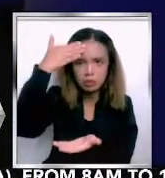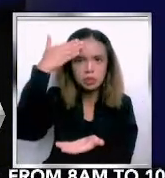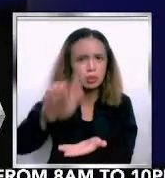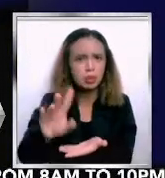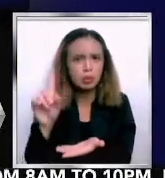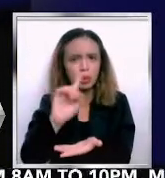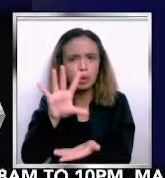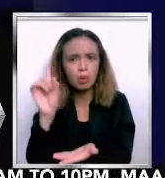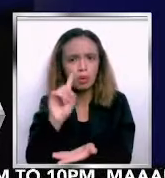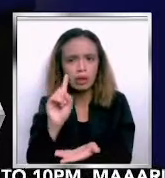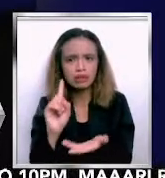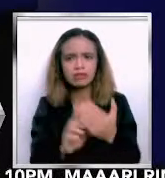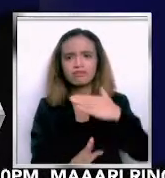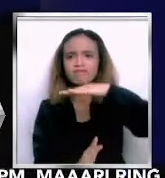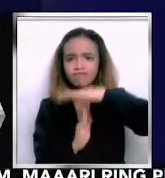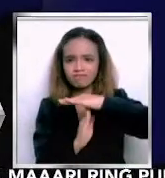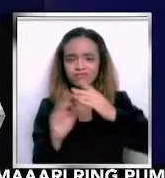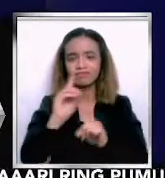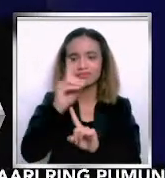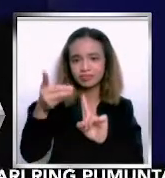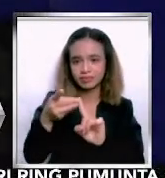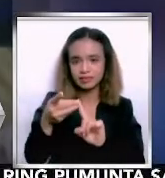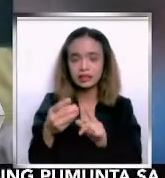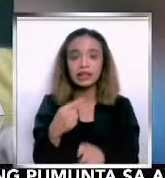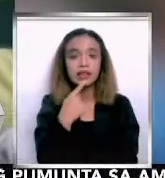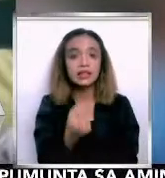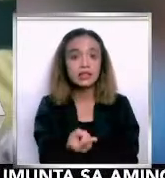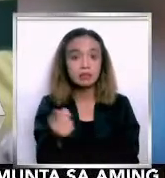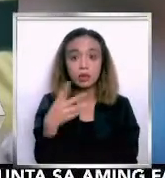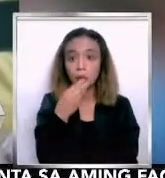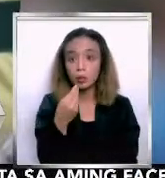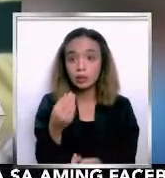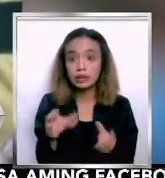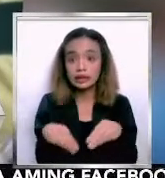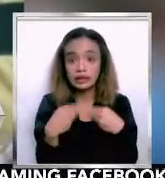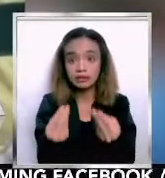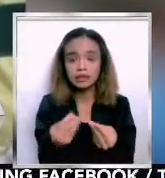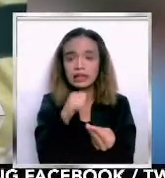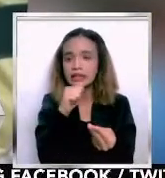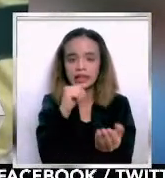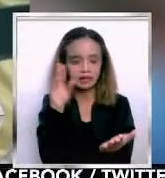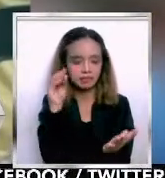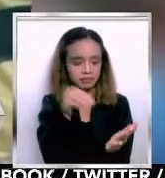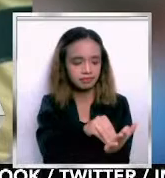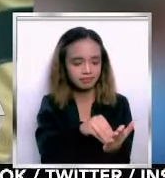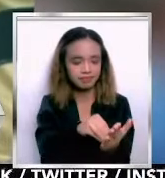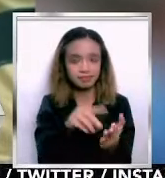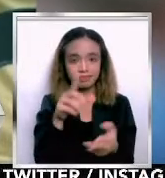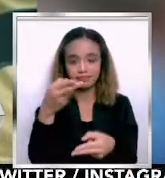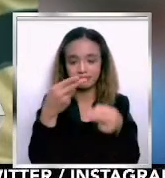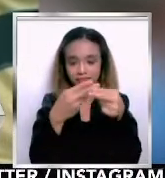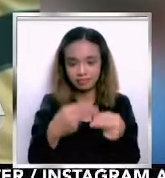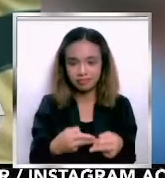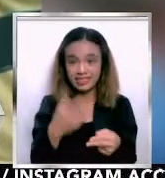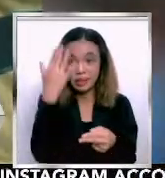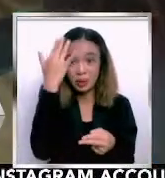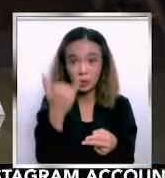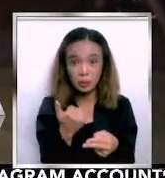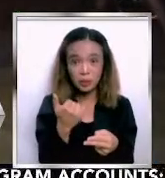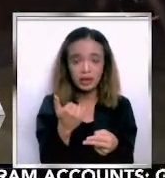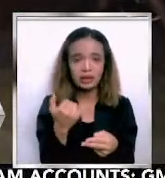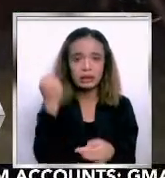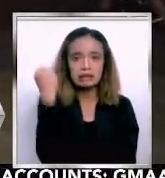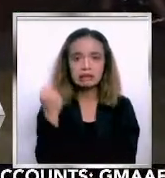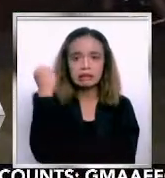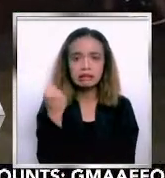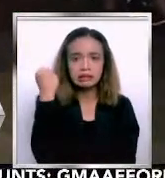date nito. Paliwanag naman ng supplier, hindi raw nalagyan ng label ang mga bote dahil minamadali sila ng